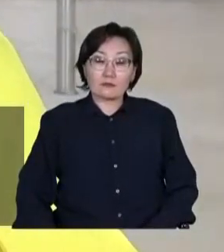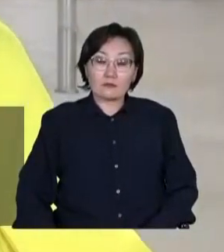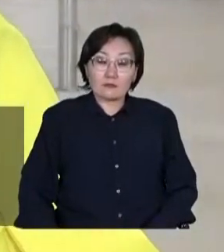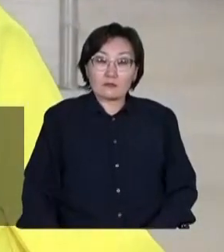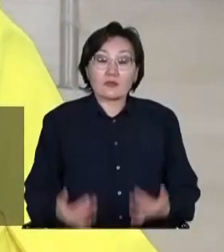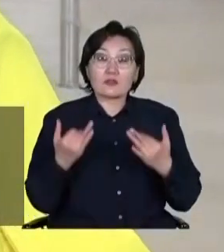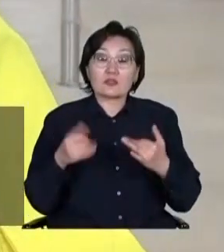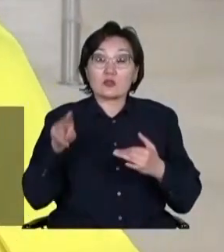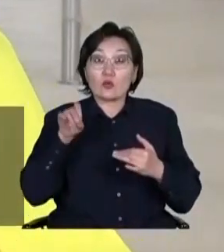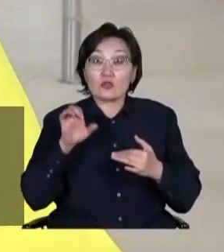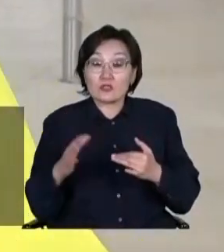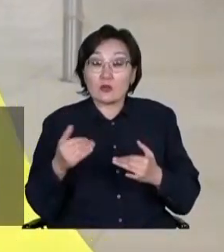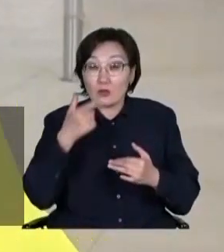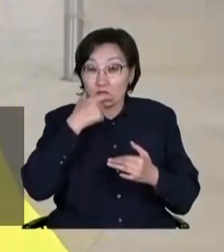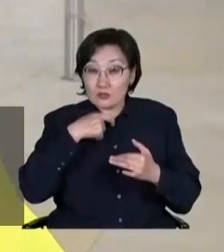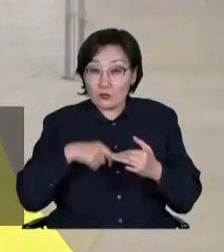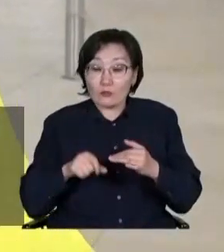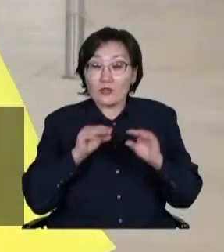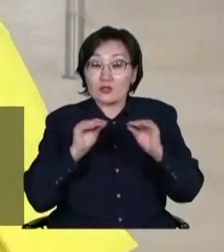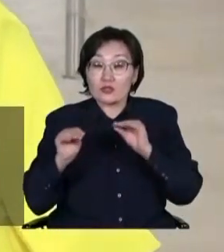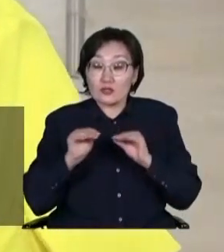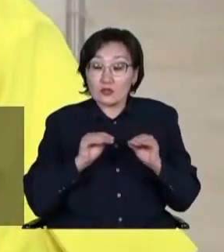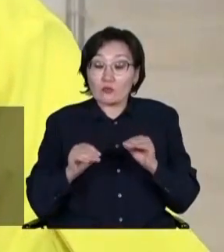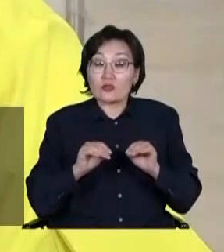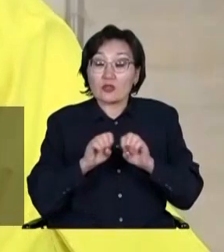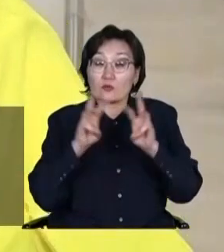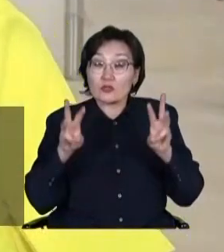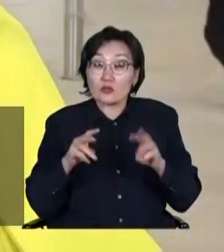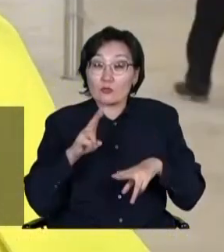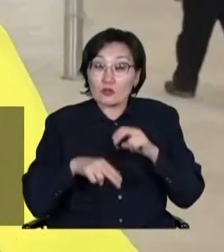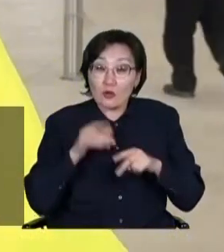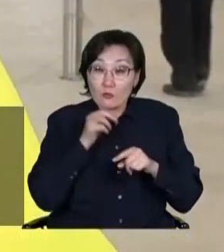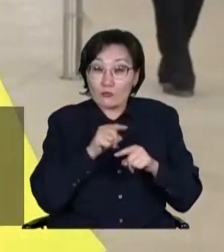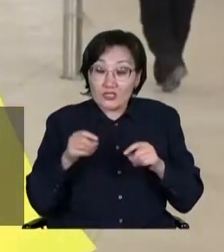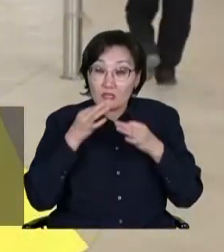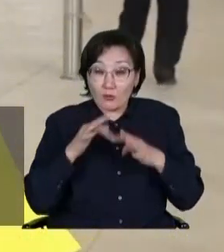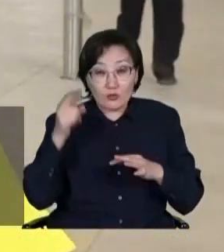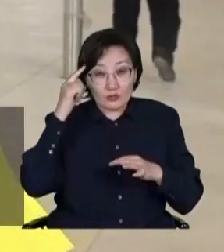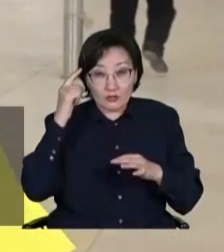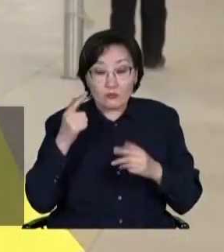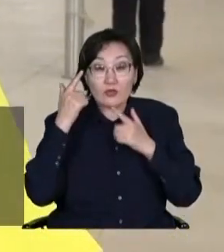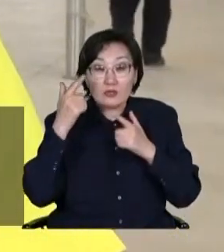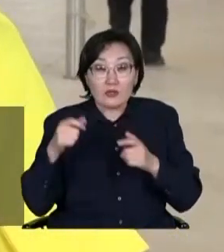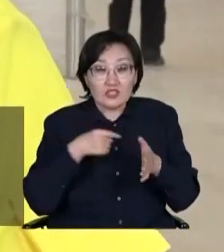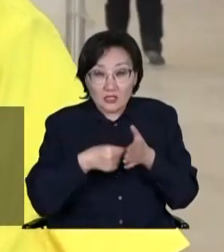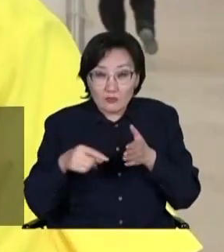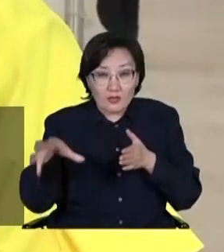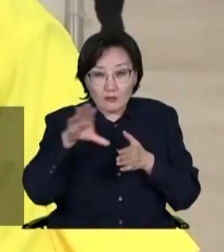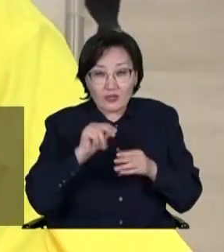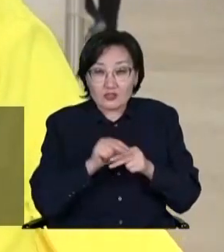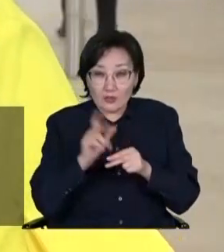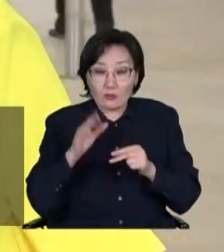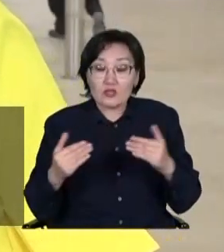systems? Досаев мырзаға біз жабдықтар мен инфрақұрылымдық көрсеттік. Құрылыс барысы көңілінен шықты деп ойлаймын. Ескертулердің бәрін ескереміз.